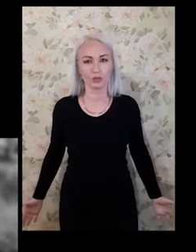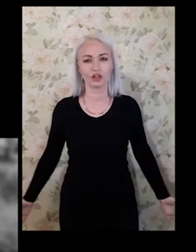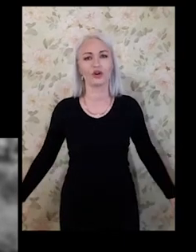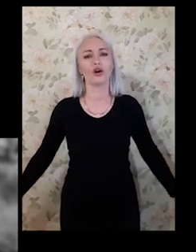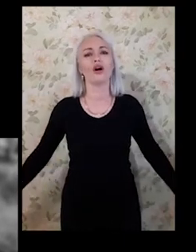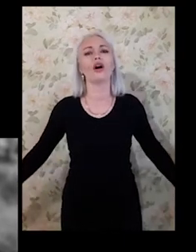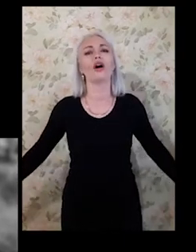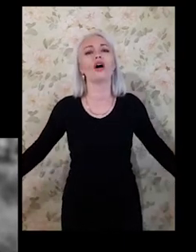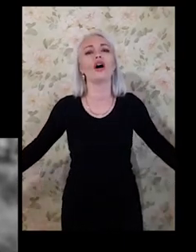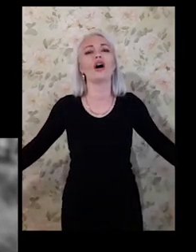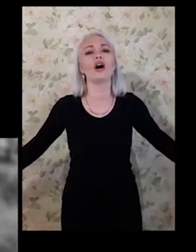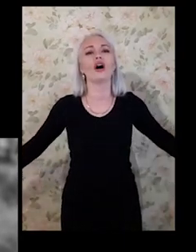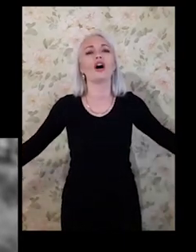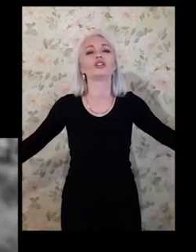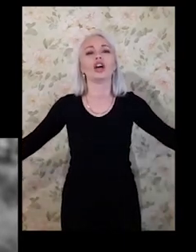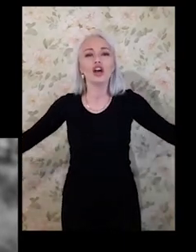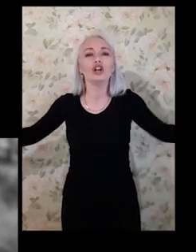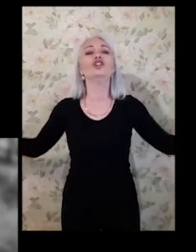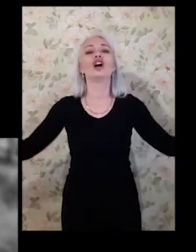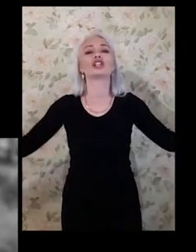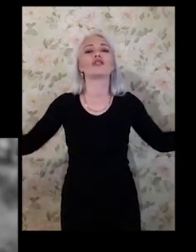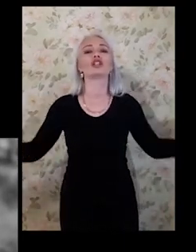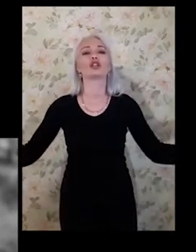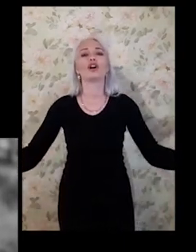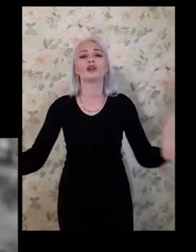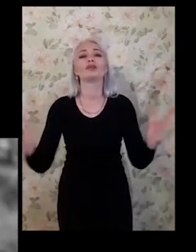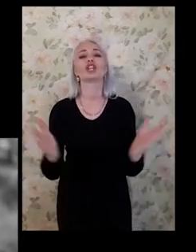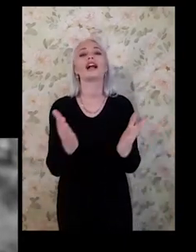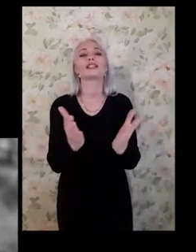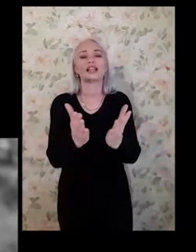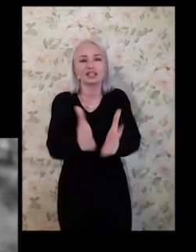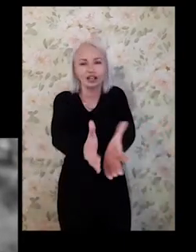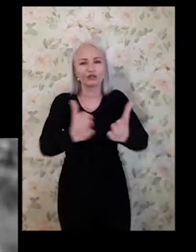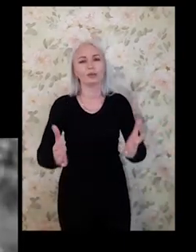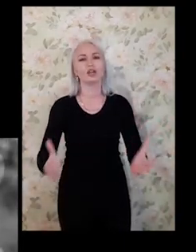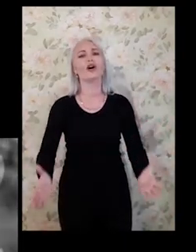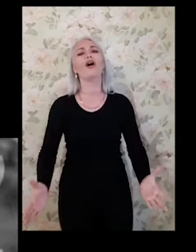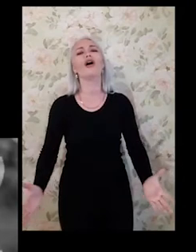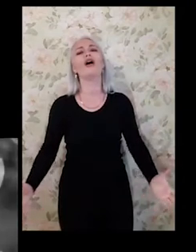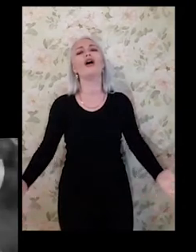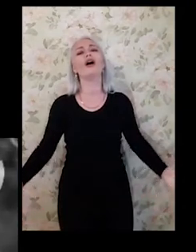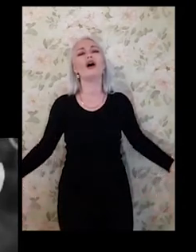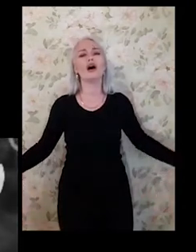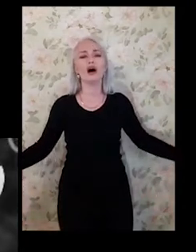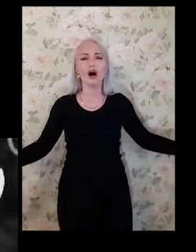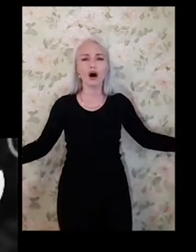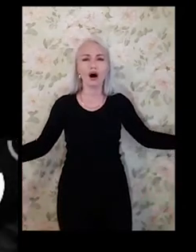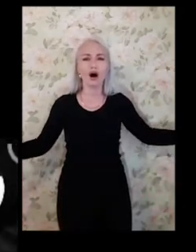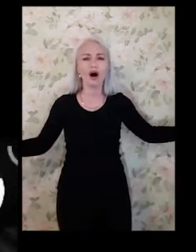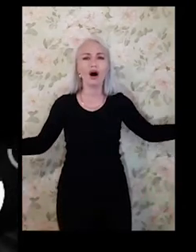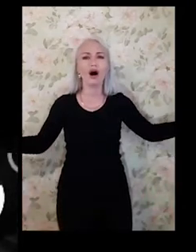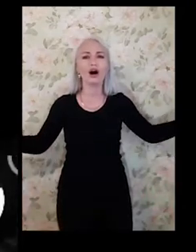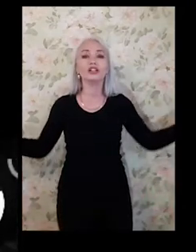он упадет, но сквозь годы мчался сын.